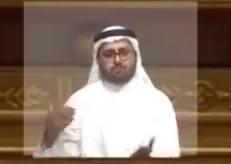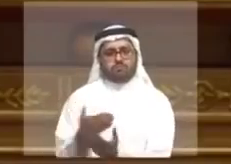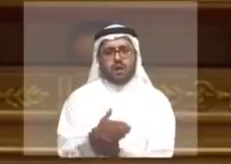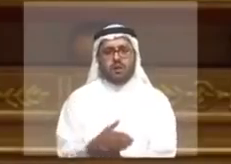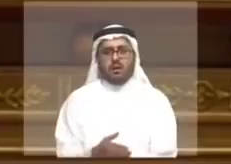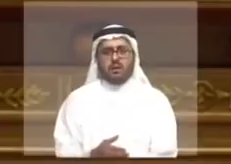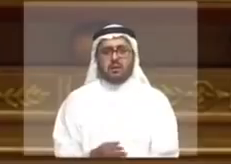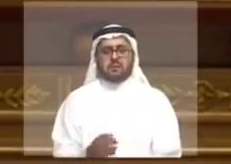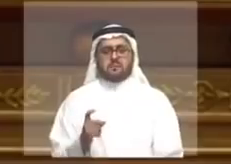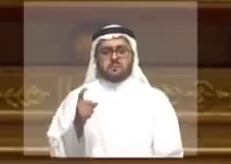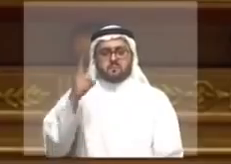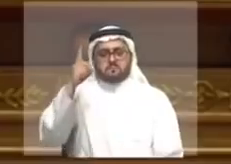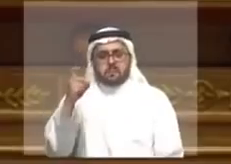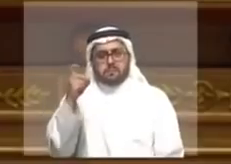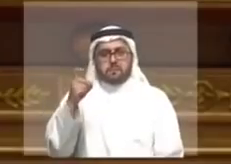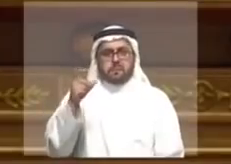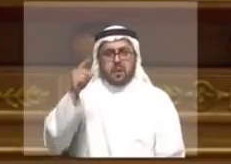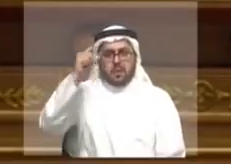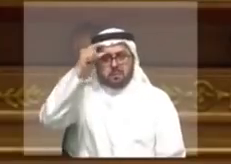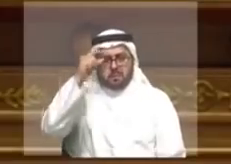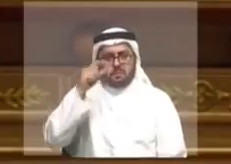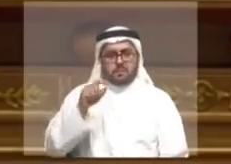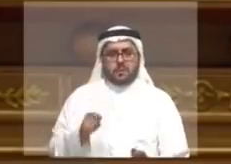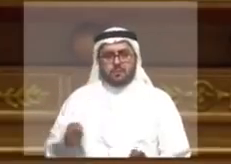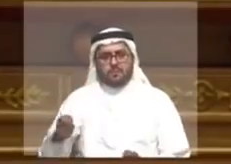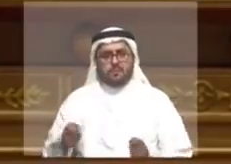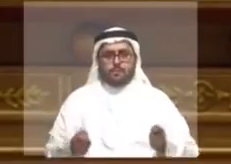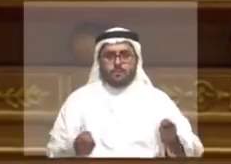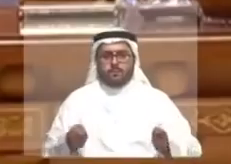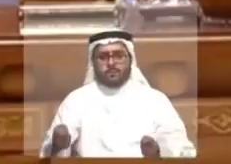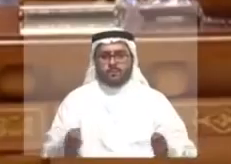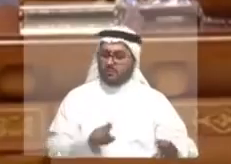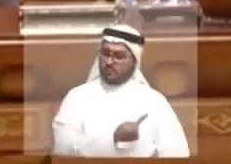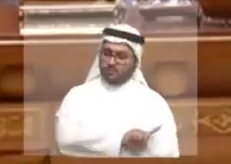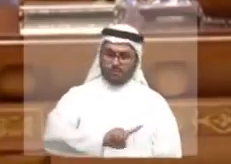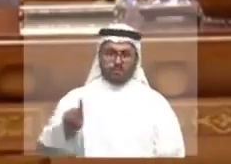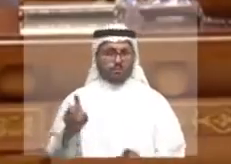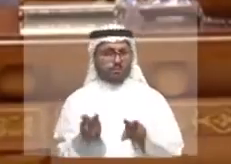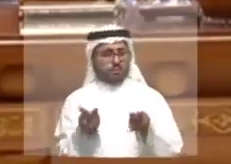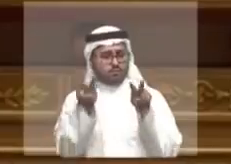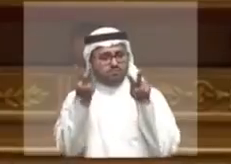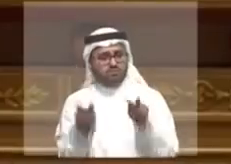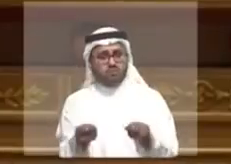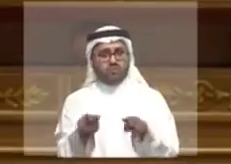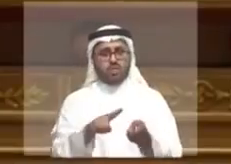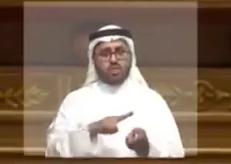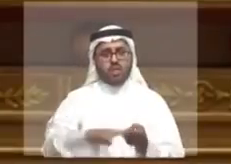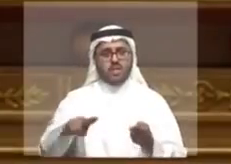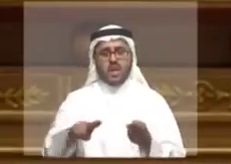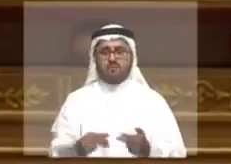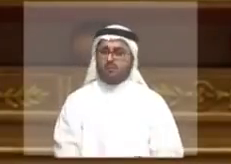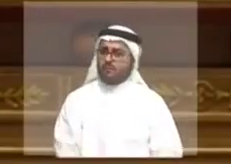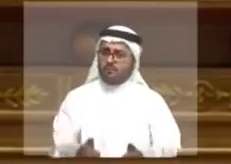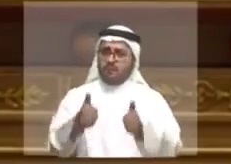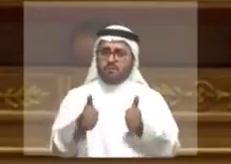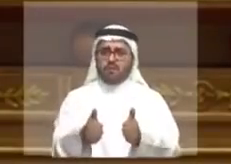النعرات الطائفية لما يمثل ذلك من تهديد للأمن القومي العربي